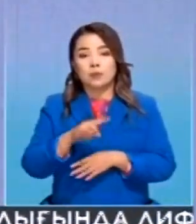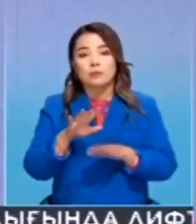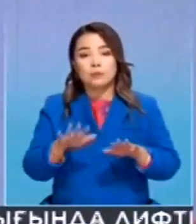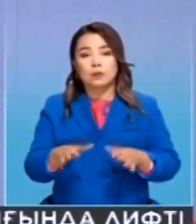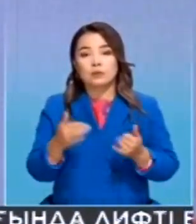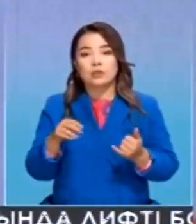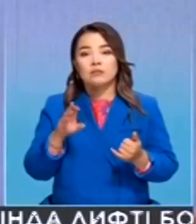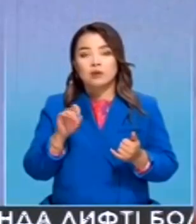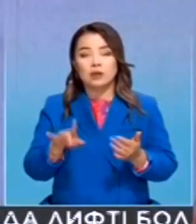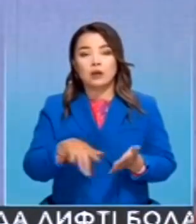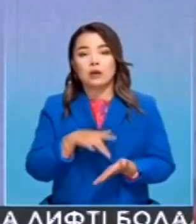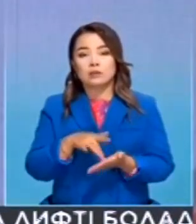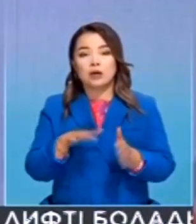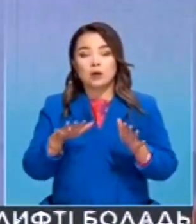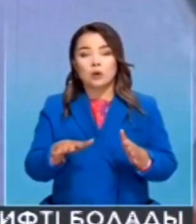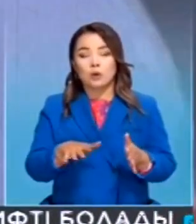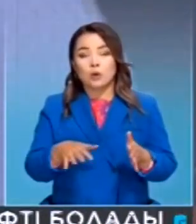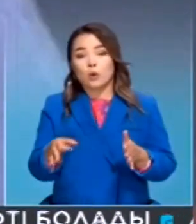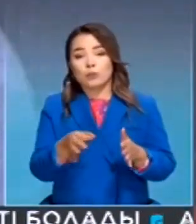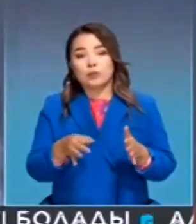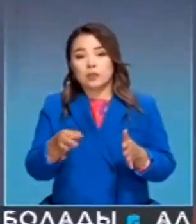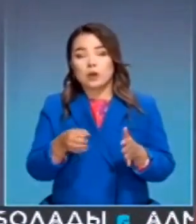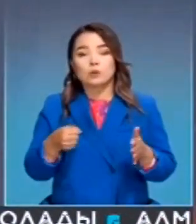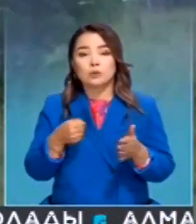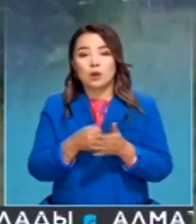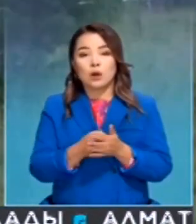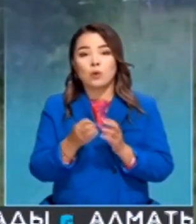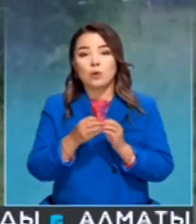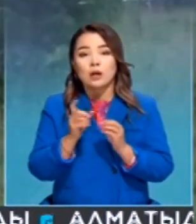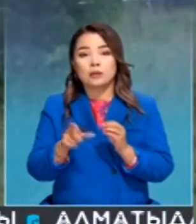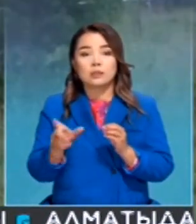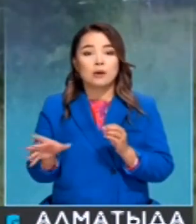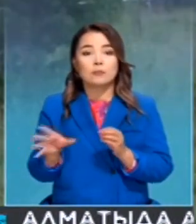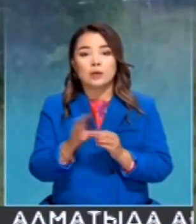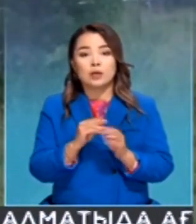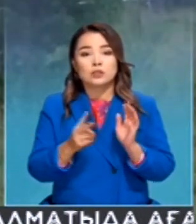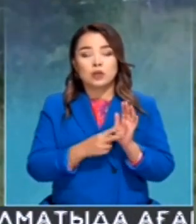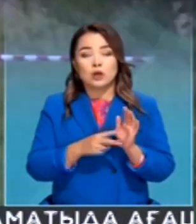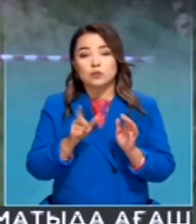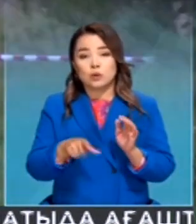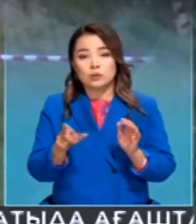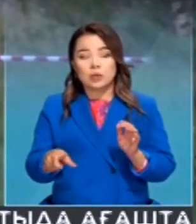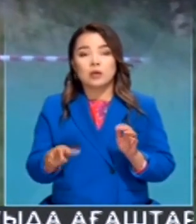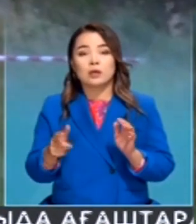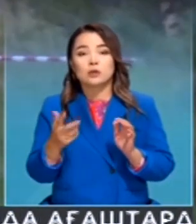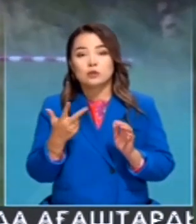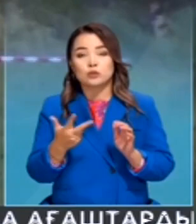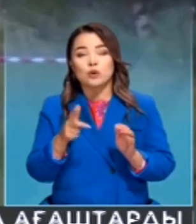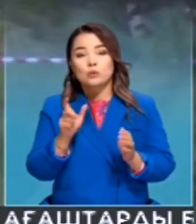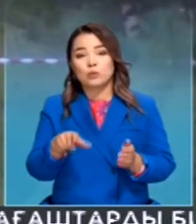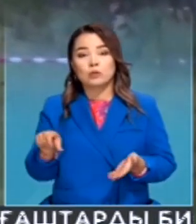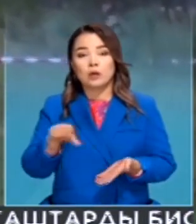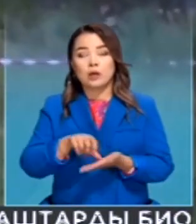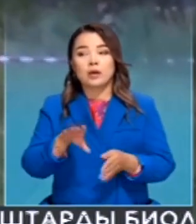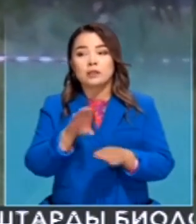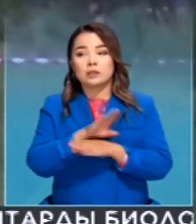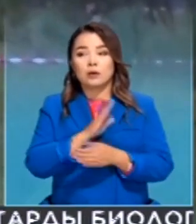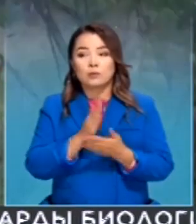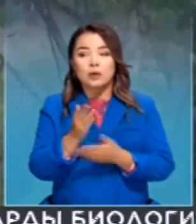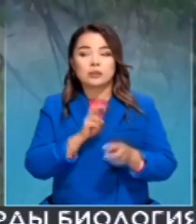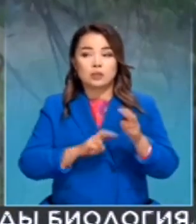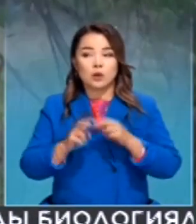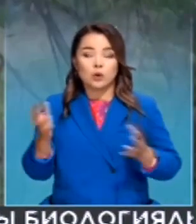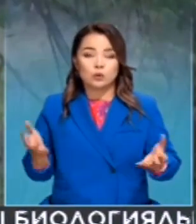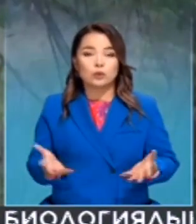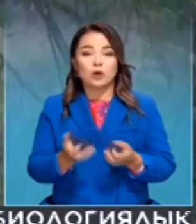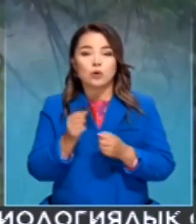Твер облысында құлаған еді. Оның бортында болған 10 адамның барлығы, 7 жолаушы мен экипаждың 3 мүшесі қаза тапқан. Іздеу